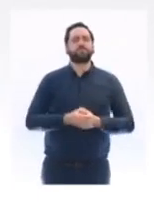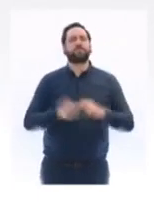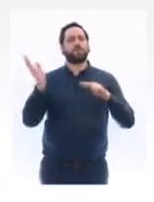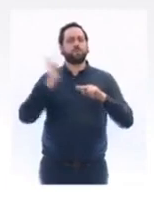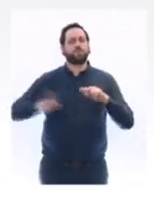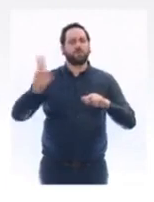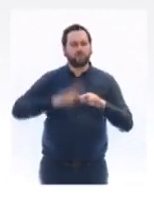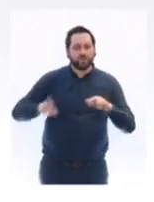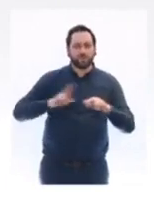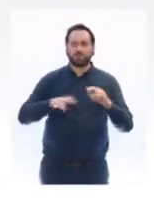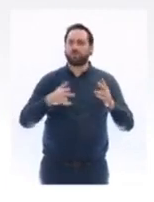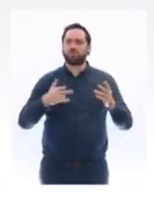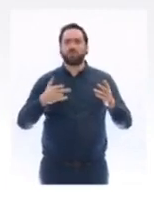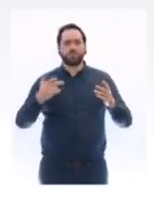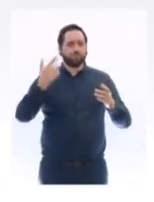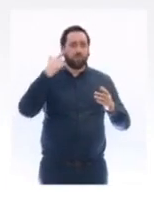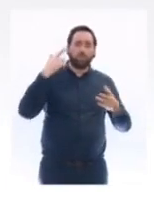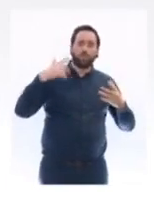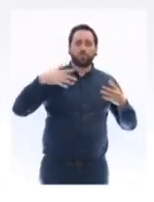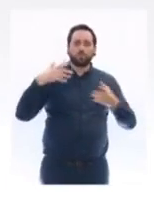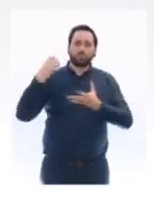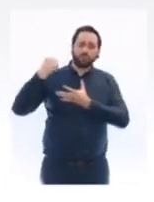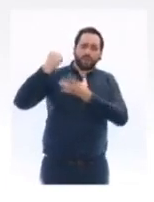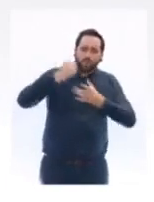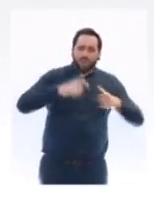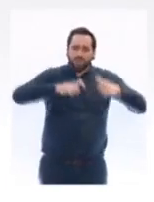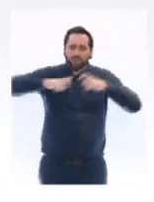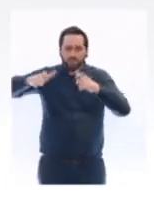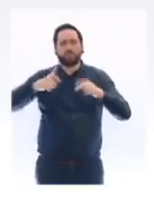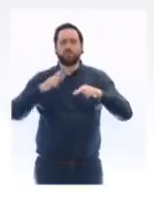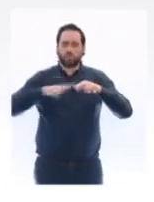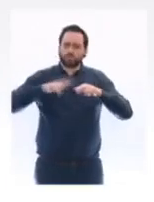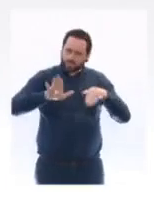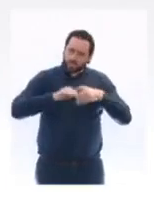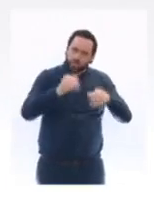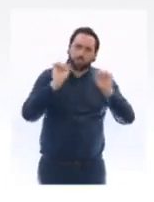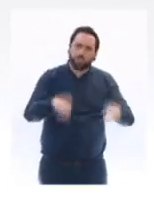de confinement, des spectacles seront prêts à être programmés ou à reprendre.